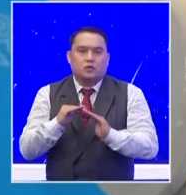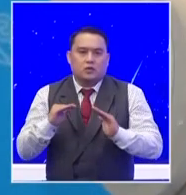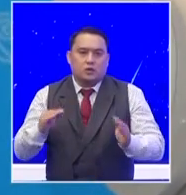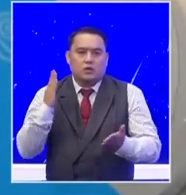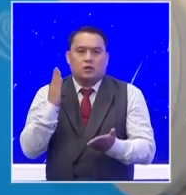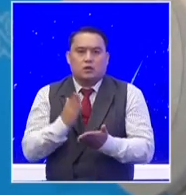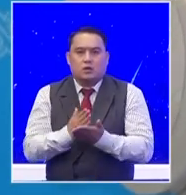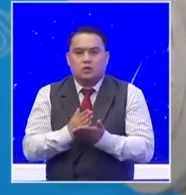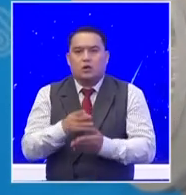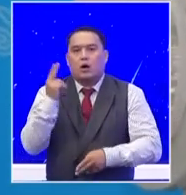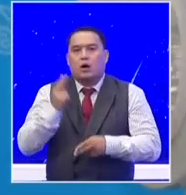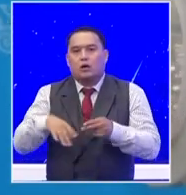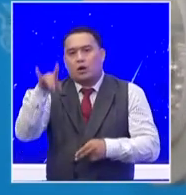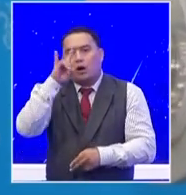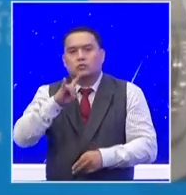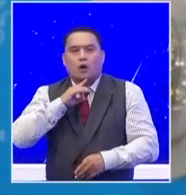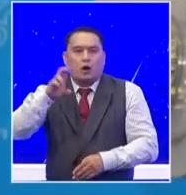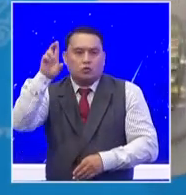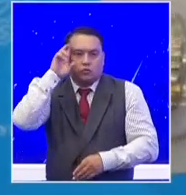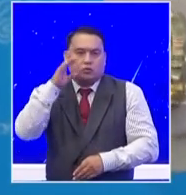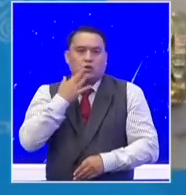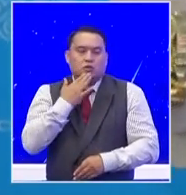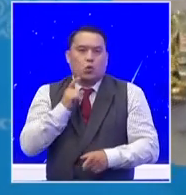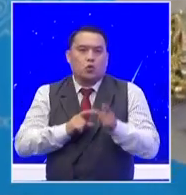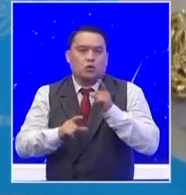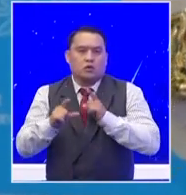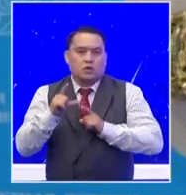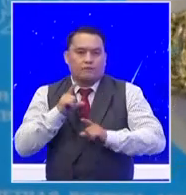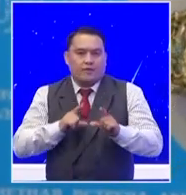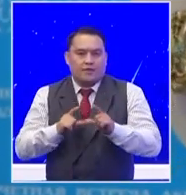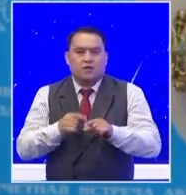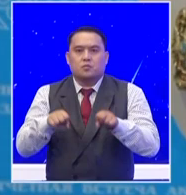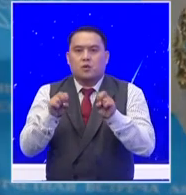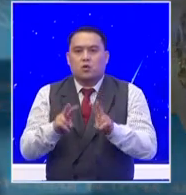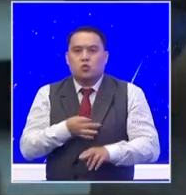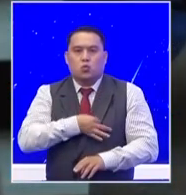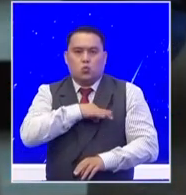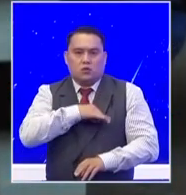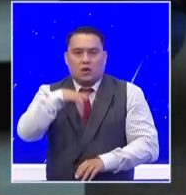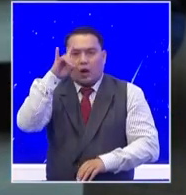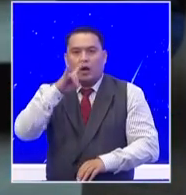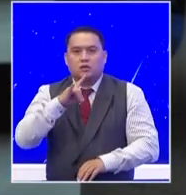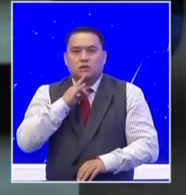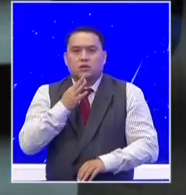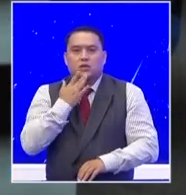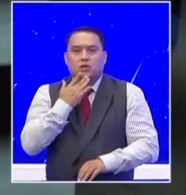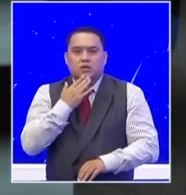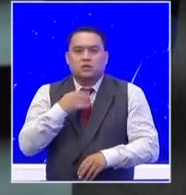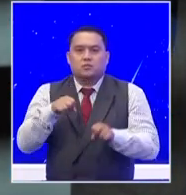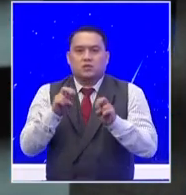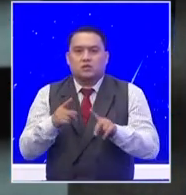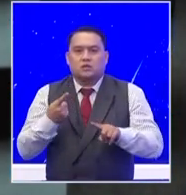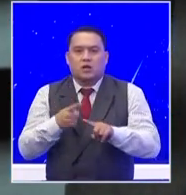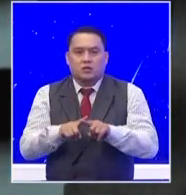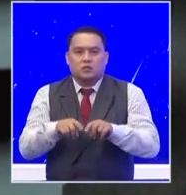4 детей. Окончил Казахский государственный национальный университет имени Аль-Фараби по специальности юрист и Казахский национальный аграрный